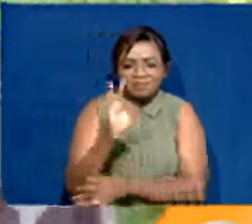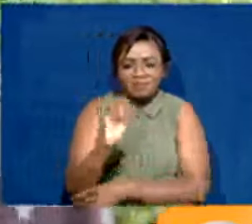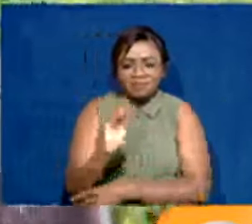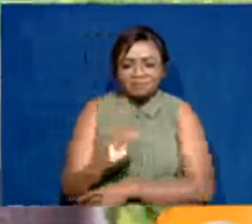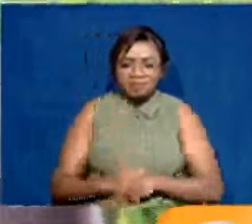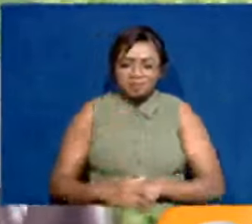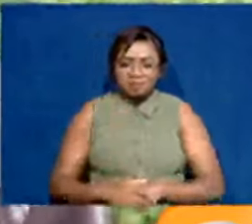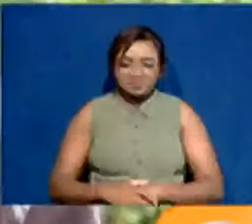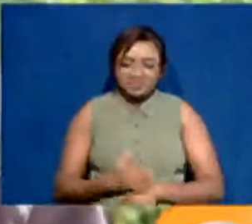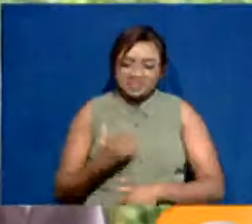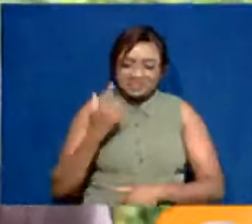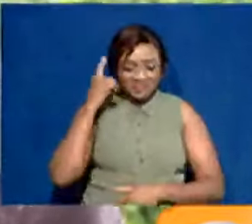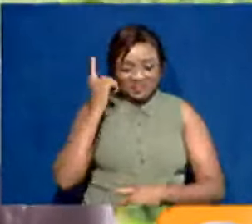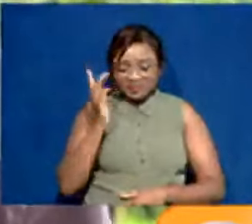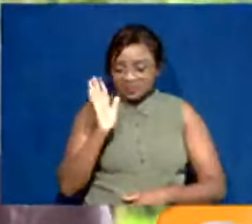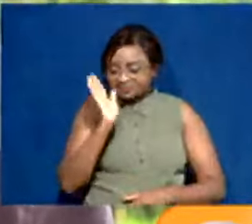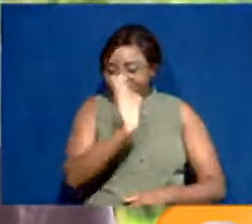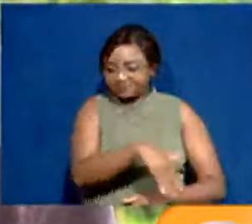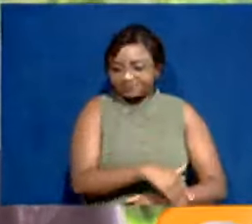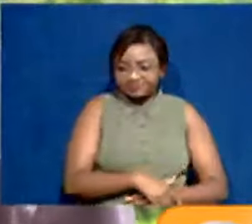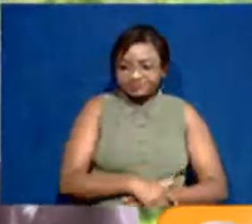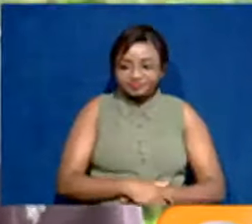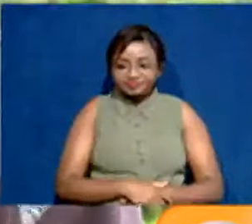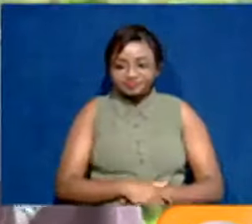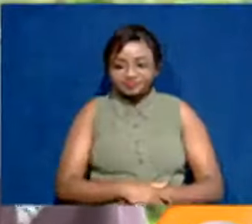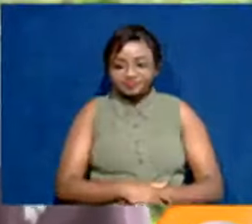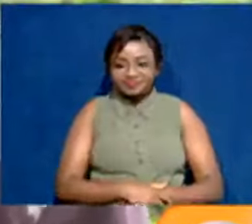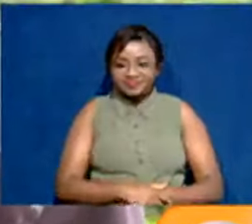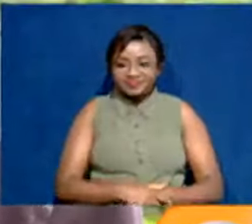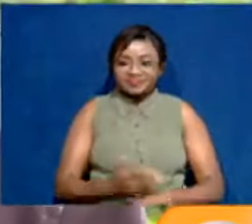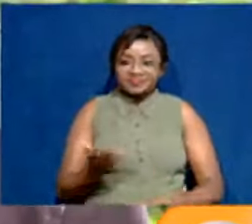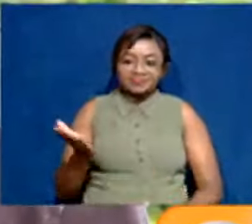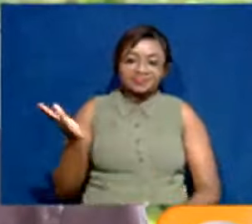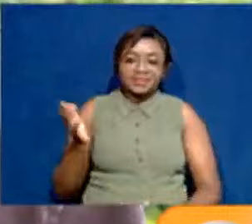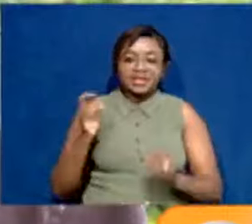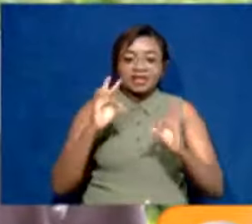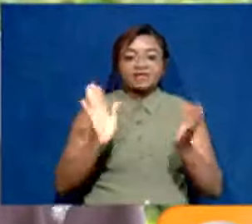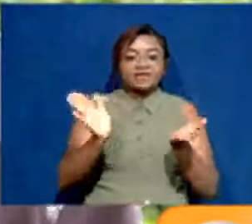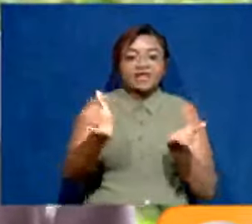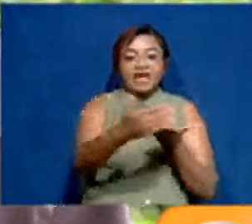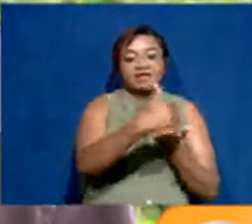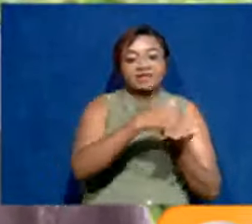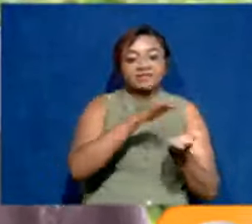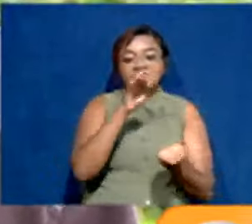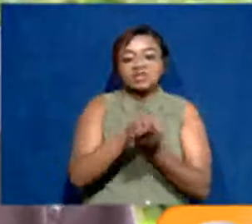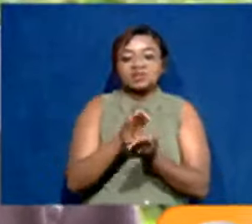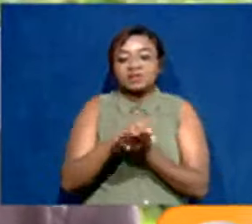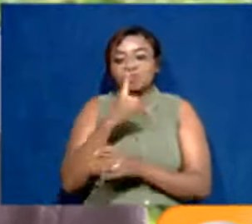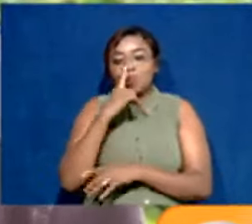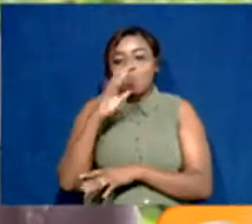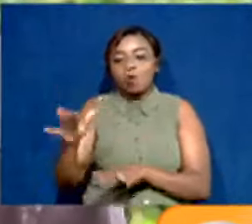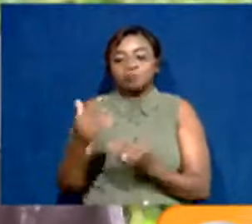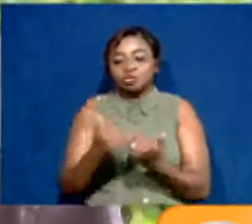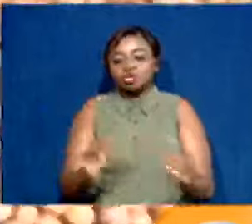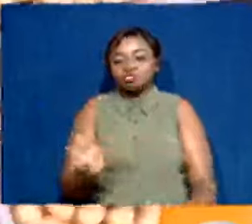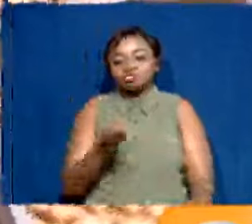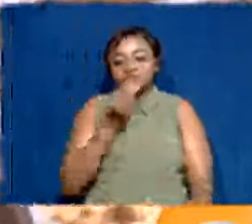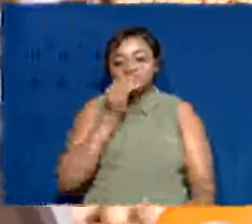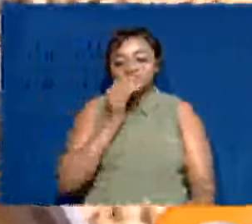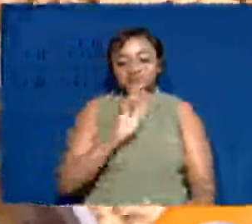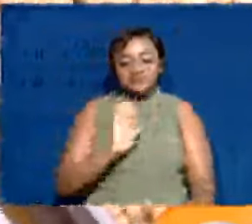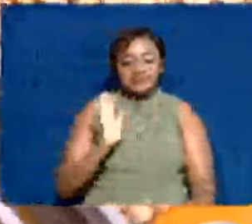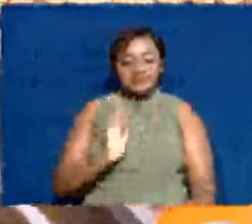hiyo kasi abadali tuachane na hiyo. Sasa hata makandamia hata tukisuna tunaweka huko watu wanakula, watoto wanakula.